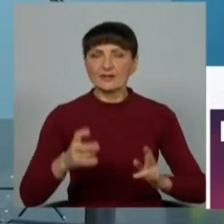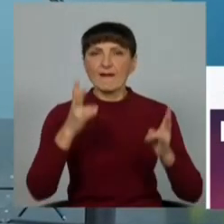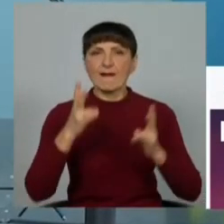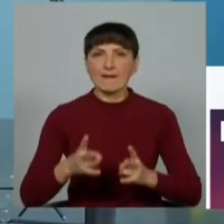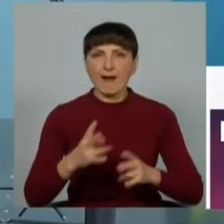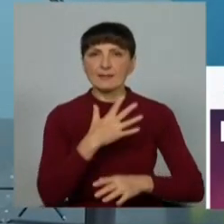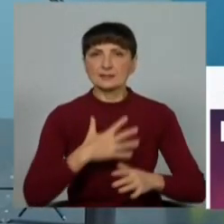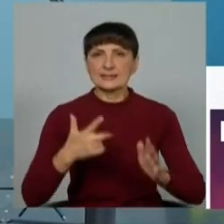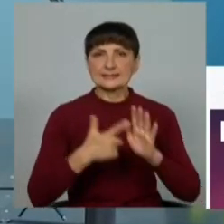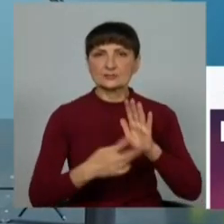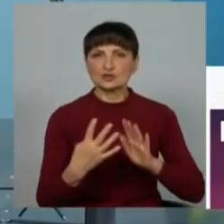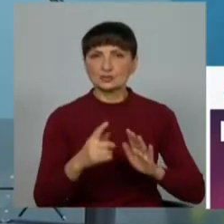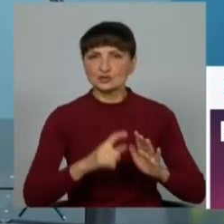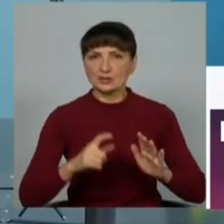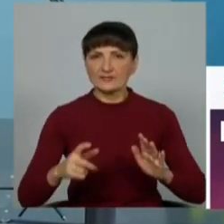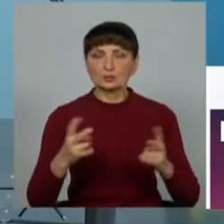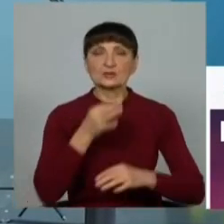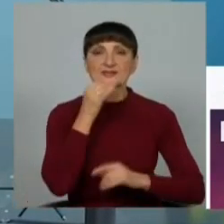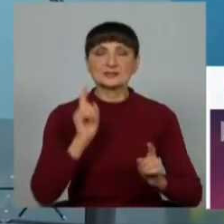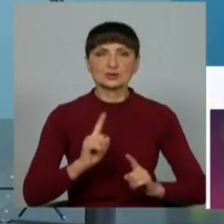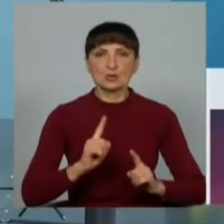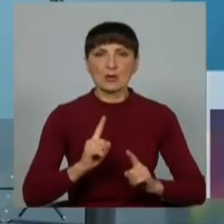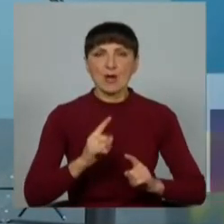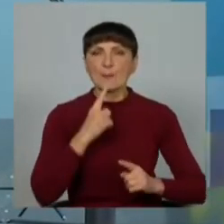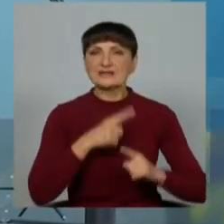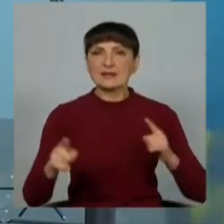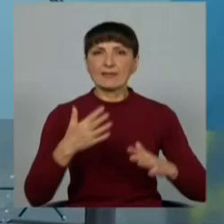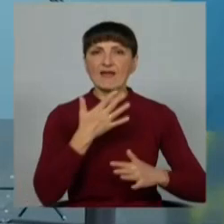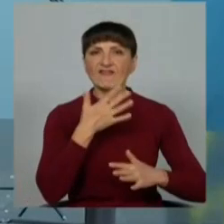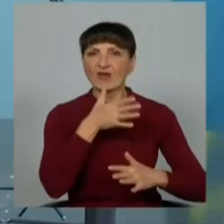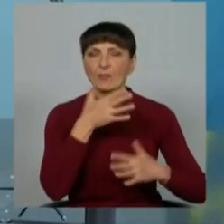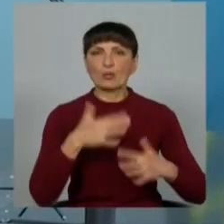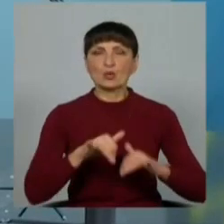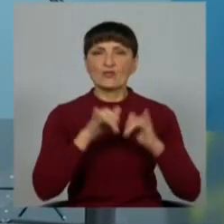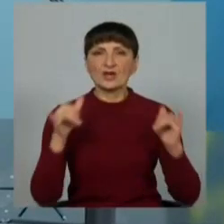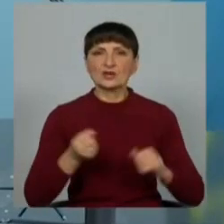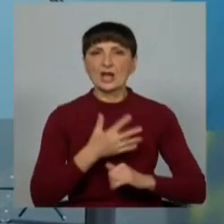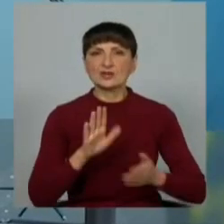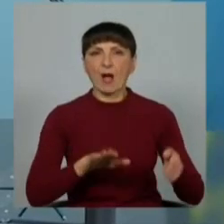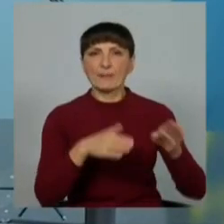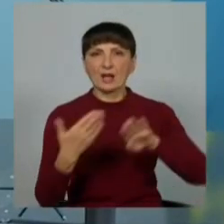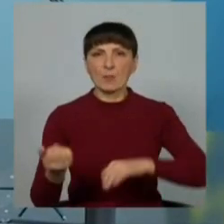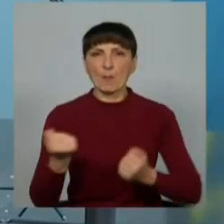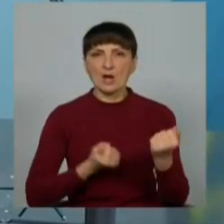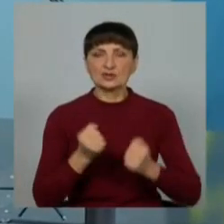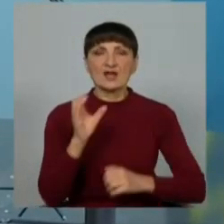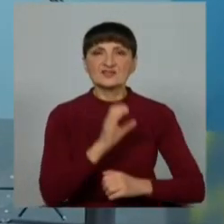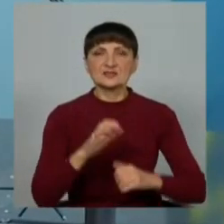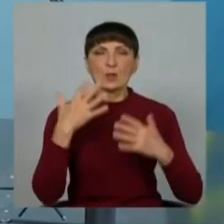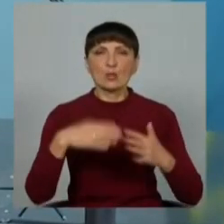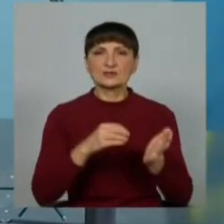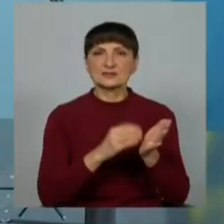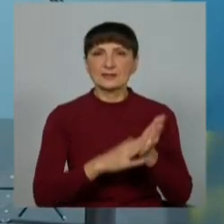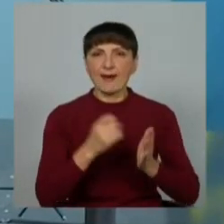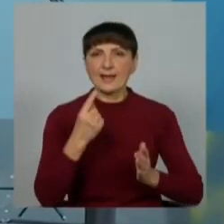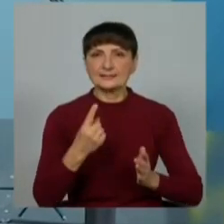74 человека следует отметить что последнее время увеличилось количество опрокидывание их в сентябре у нас уже зарегистрирована